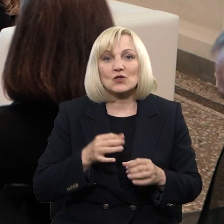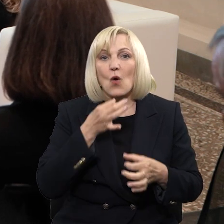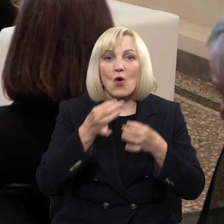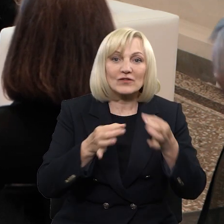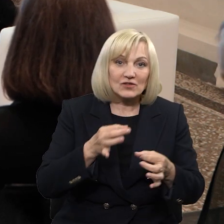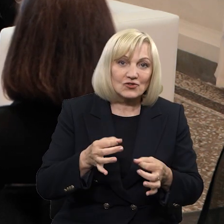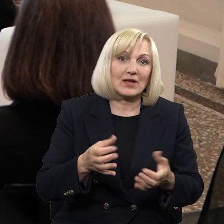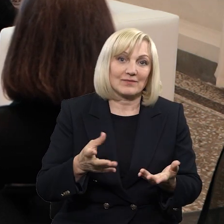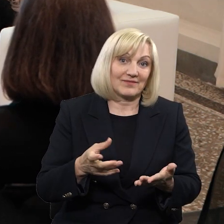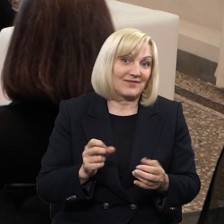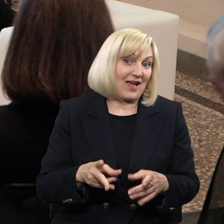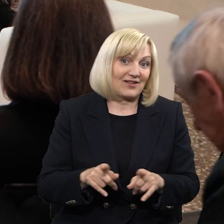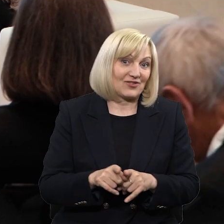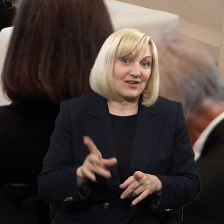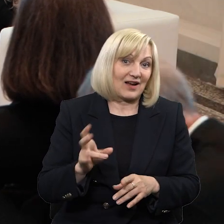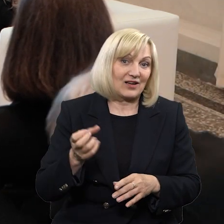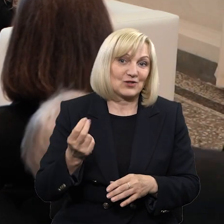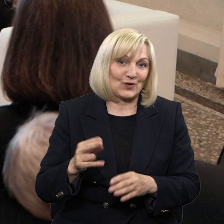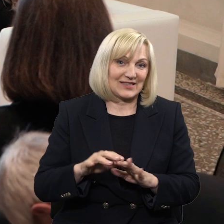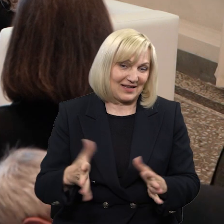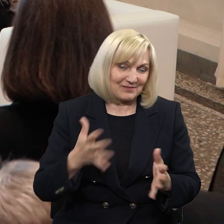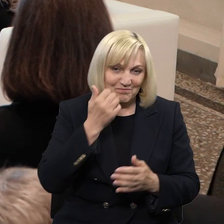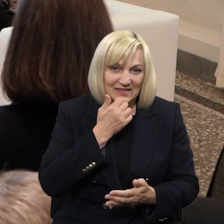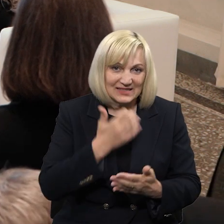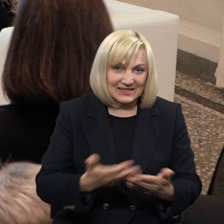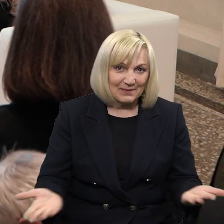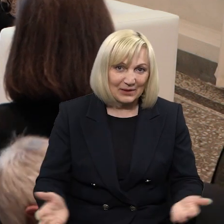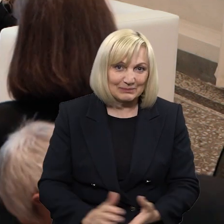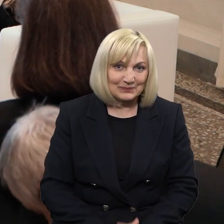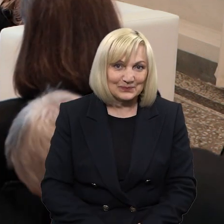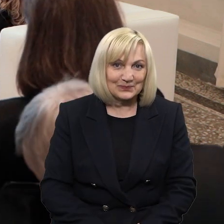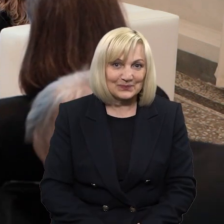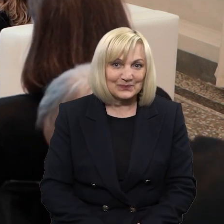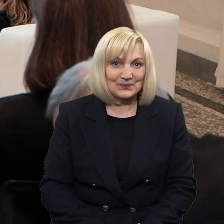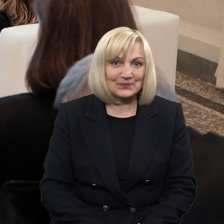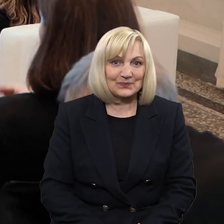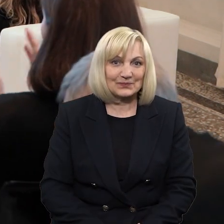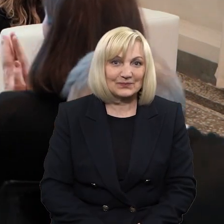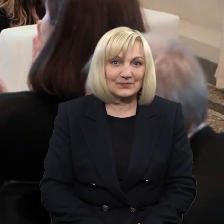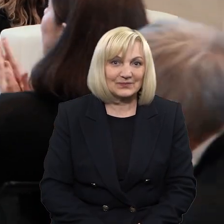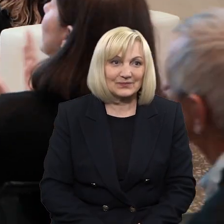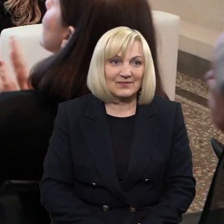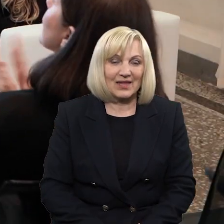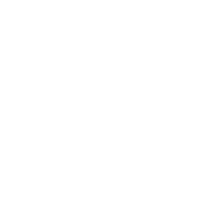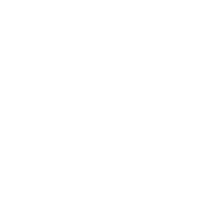всем кто мне пишет также как и мы специальностях Спасибо Спасибо большое Екатерина